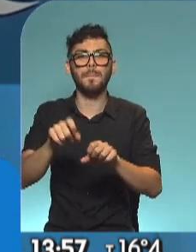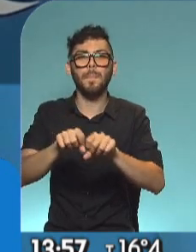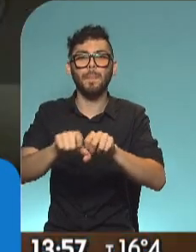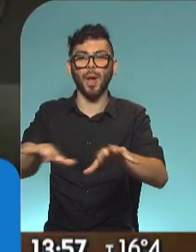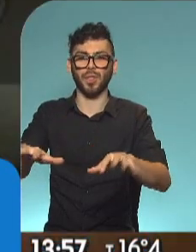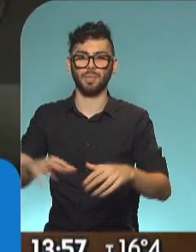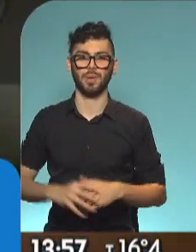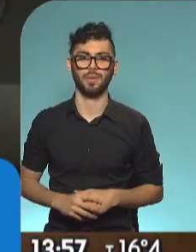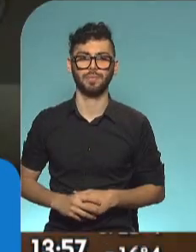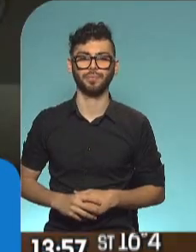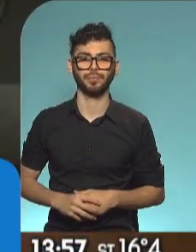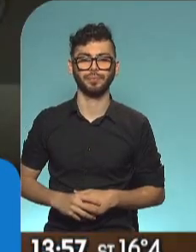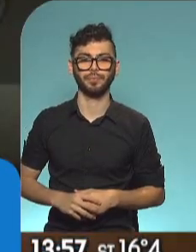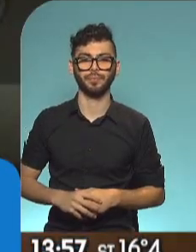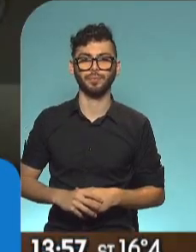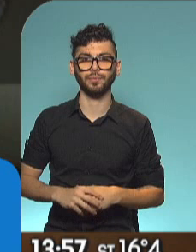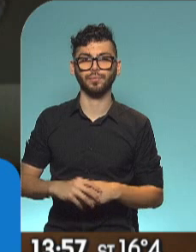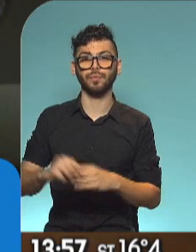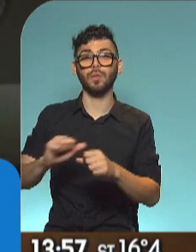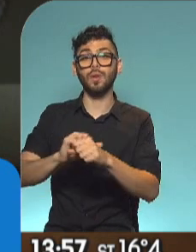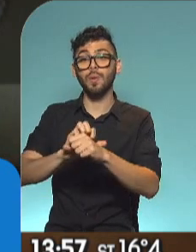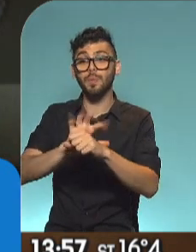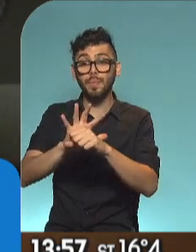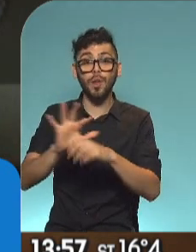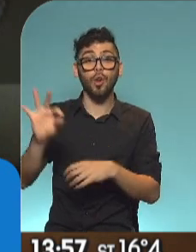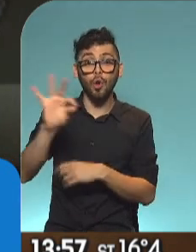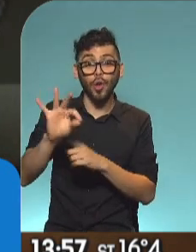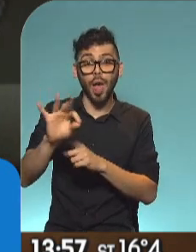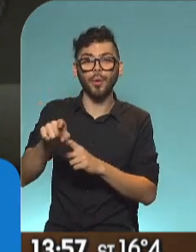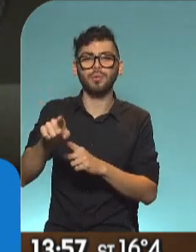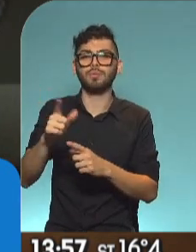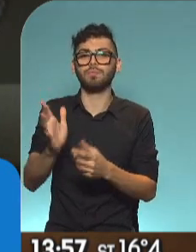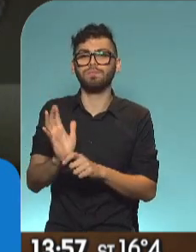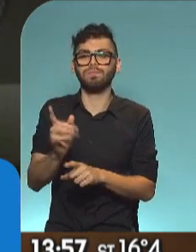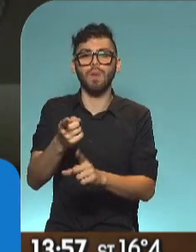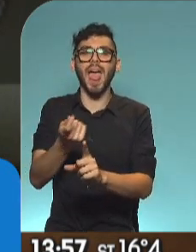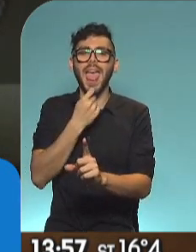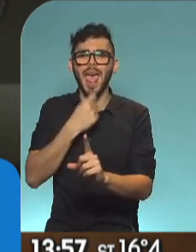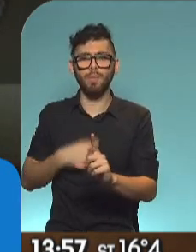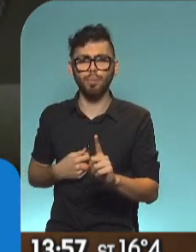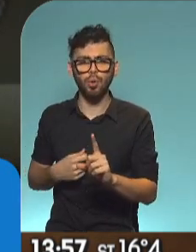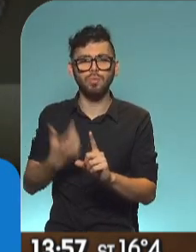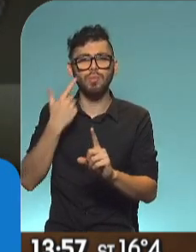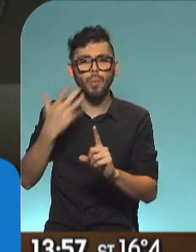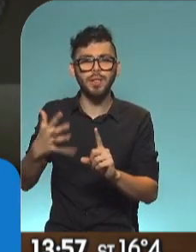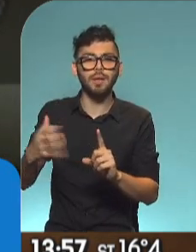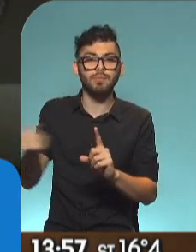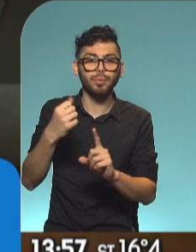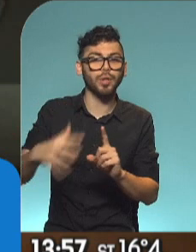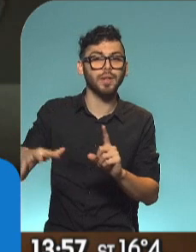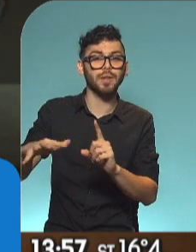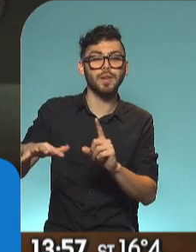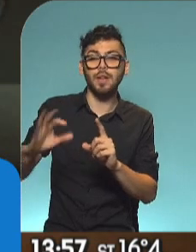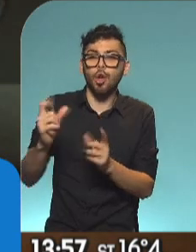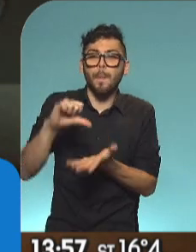пандемией. Die Coronavirus-Pandemie ist nur ein Beispiel, das zeigt, dass globale Probleme über Ländergrenzen hinweg